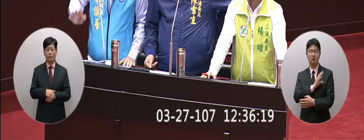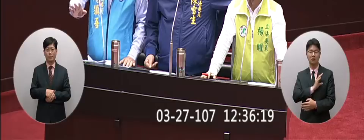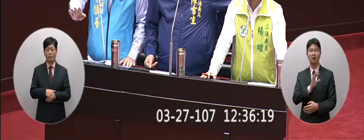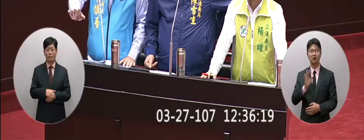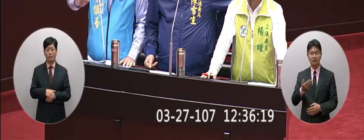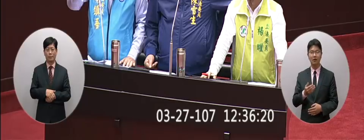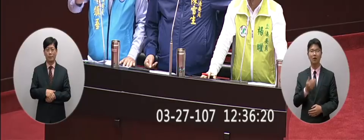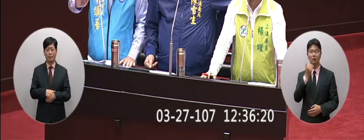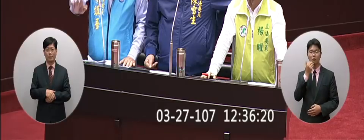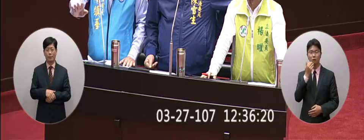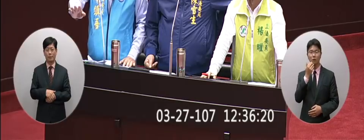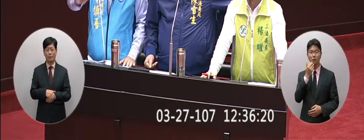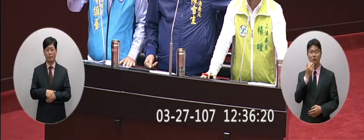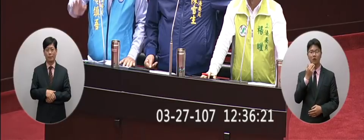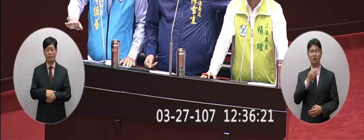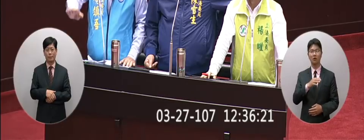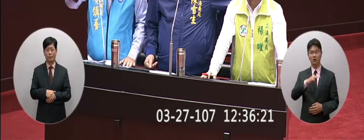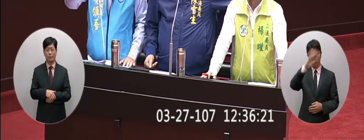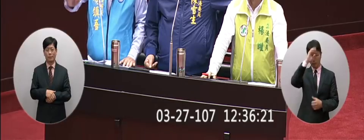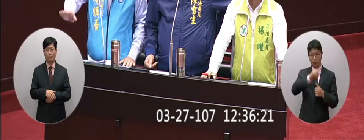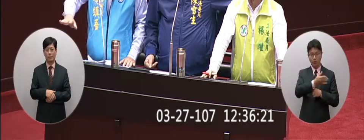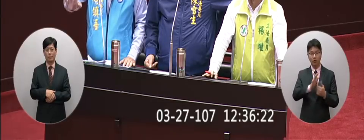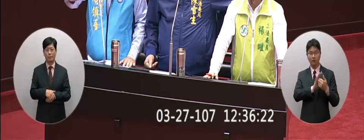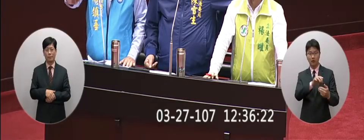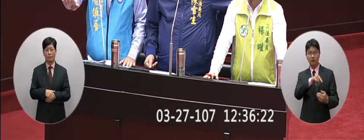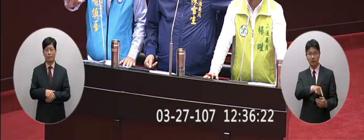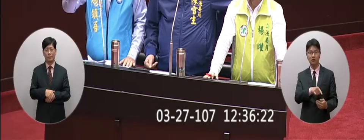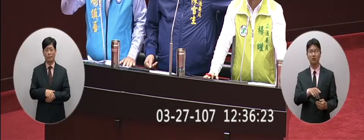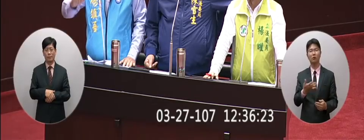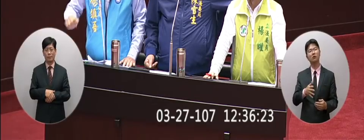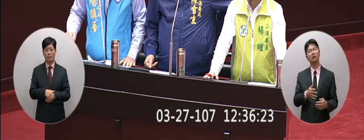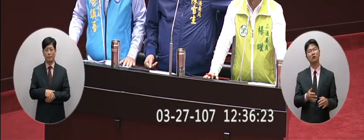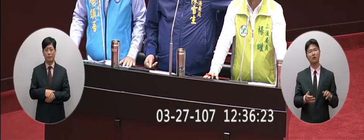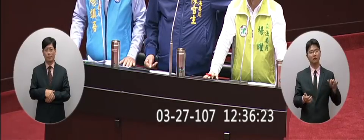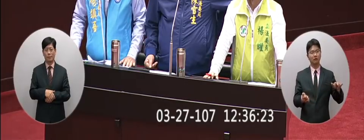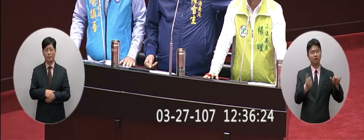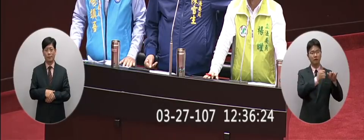要。但是如果是防疫的需求，那请问为什么可以带上飞机？